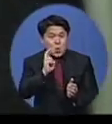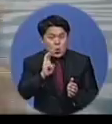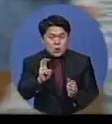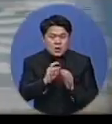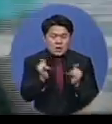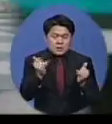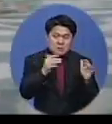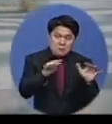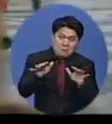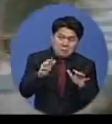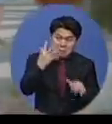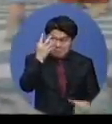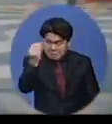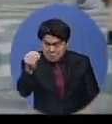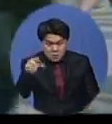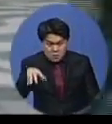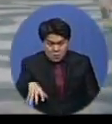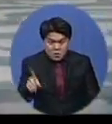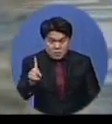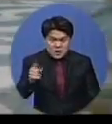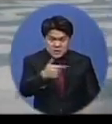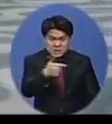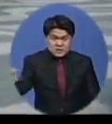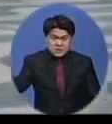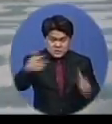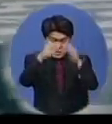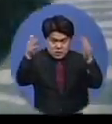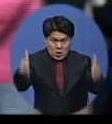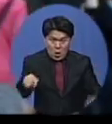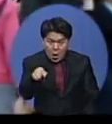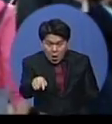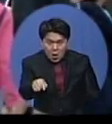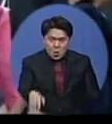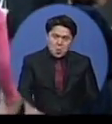사람들의 시선을 이끄는 곳은 큰 상자 안.